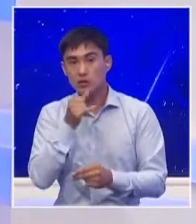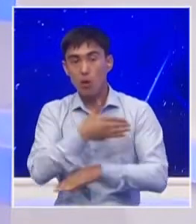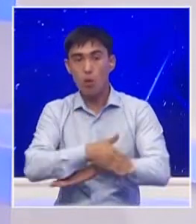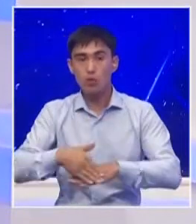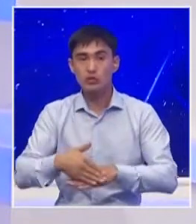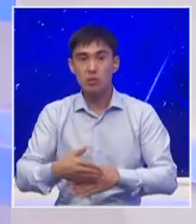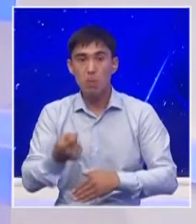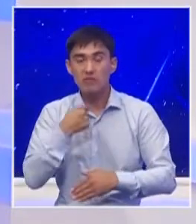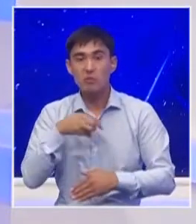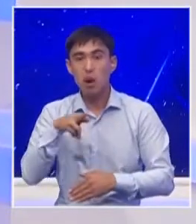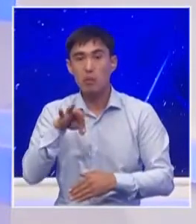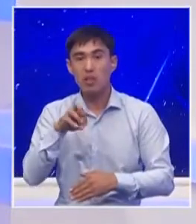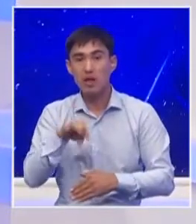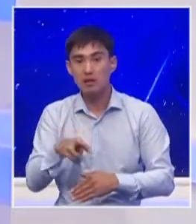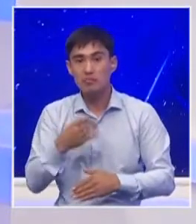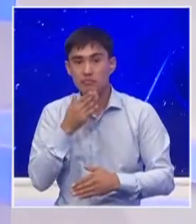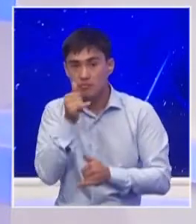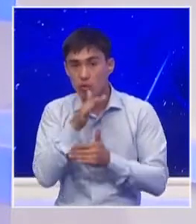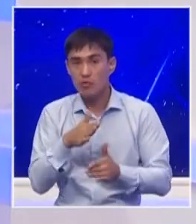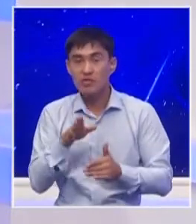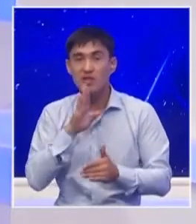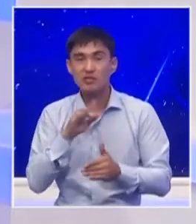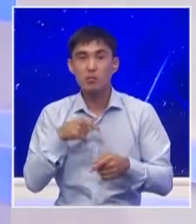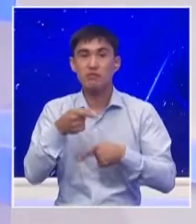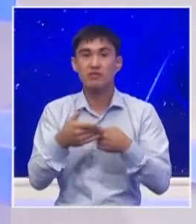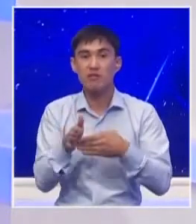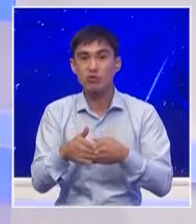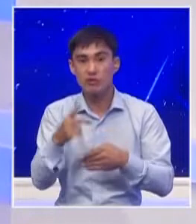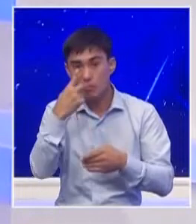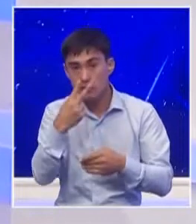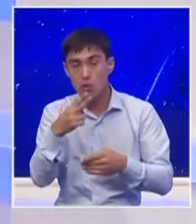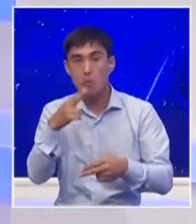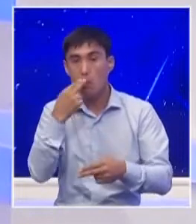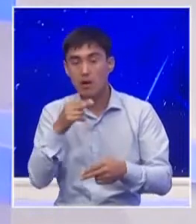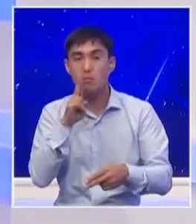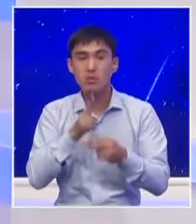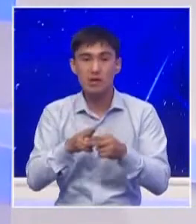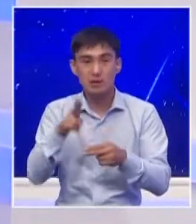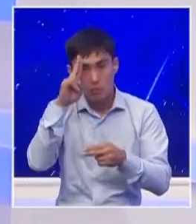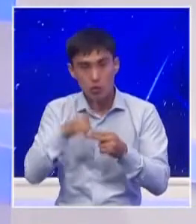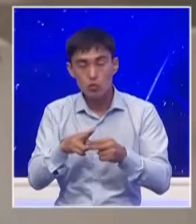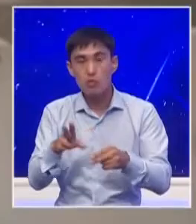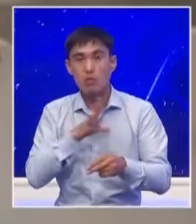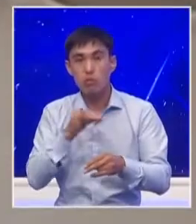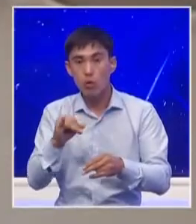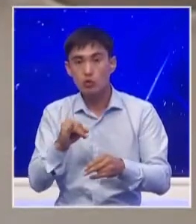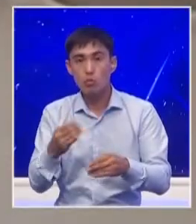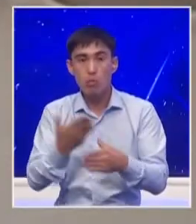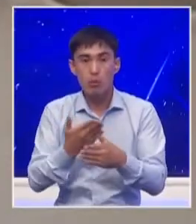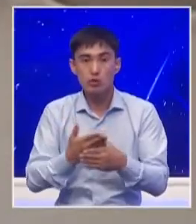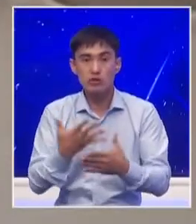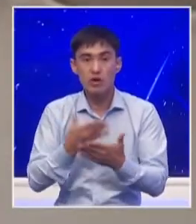мармеладом девочка по имени аружан выбежала за ворота заметила что младшему брату стало плохо чтобы помочь задыхающемуся